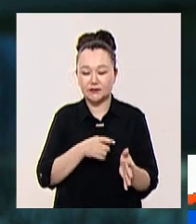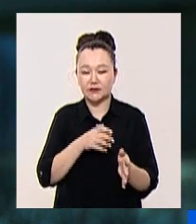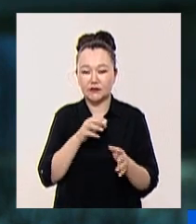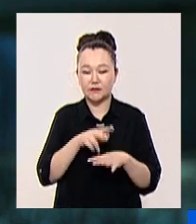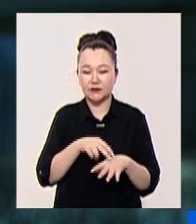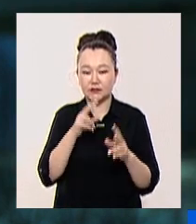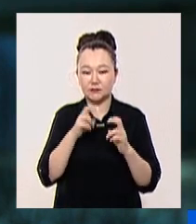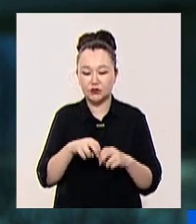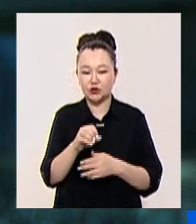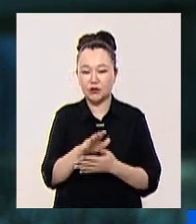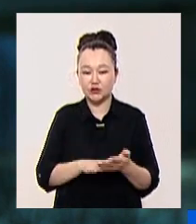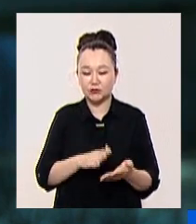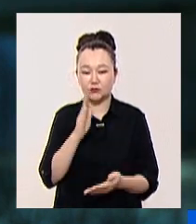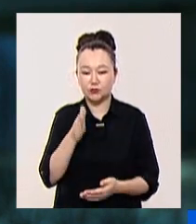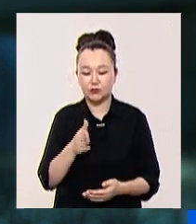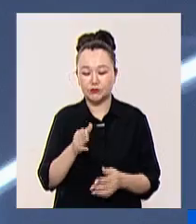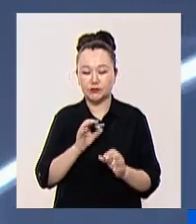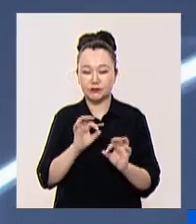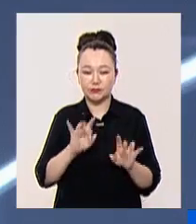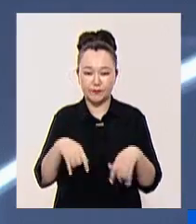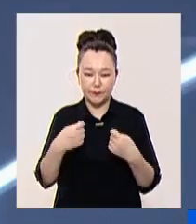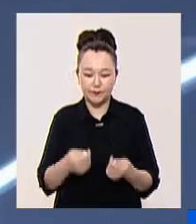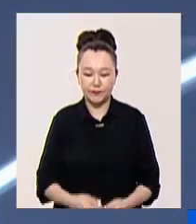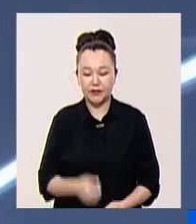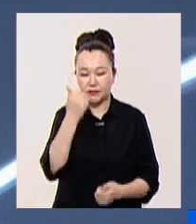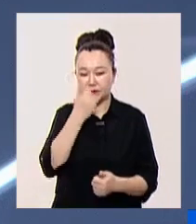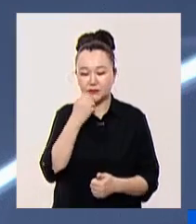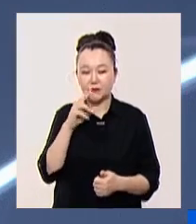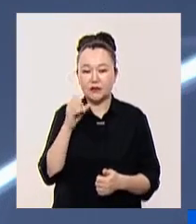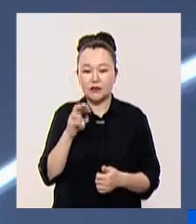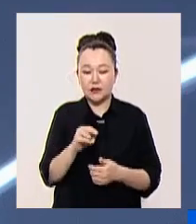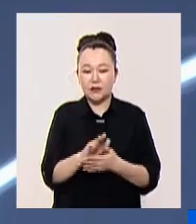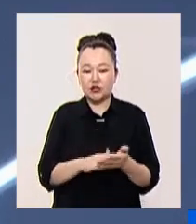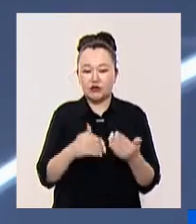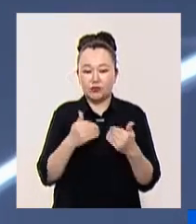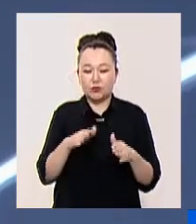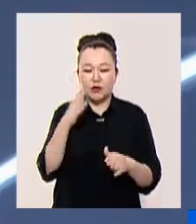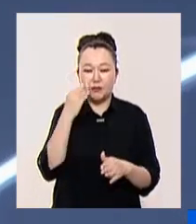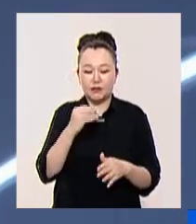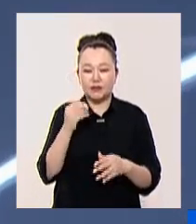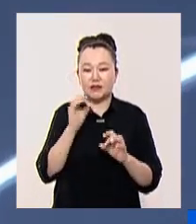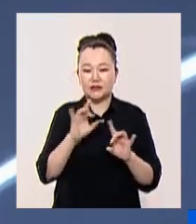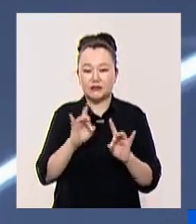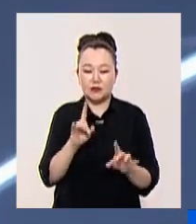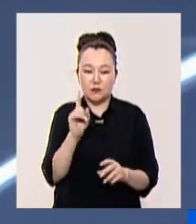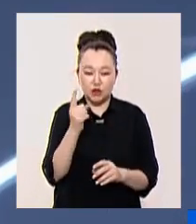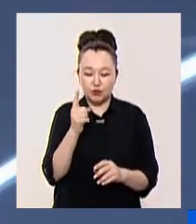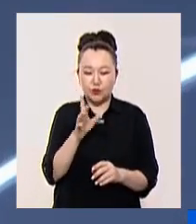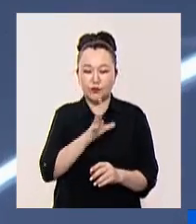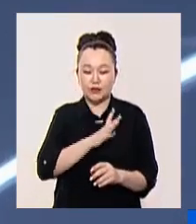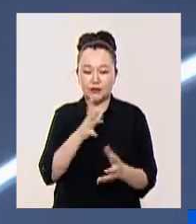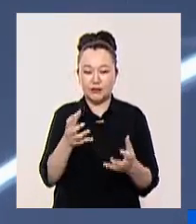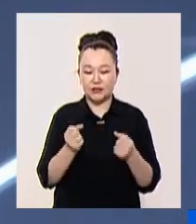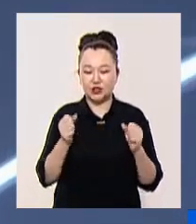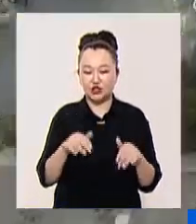следственно-оперативные мероприятия. Оскар. Спасибо, Даля. Продолжаем выпуск. В Алматы эксперты рассказали, почему было